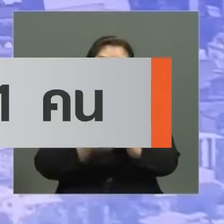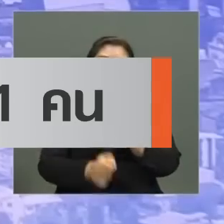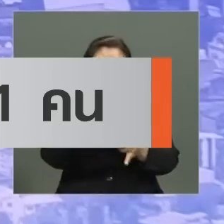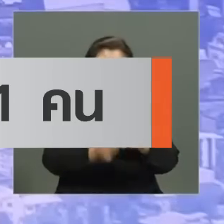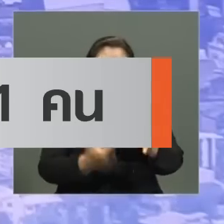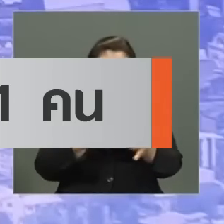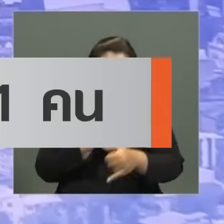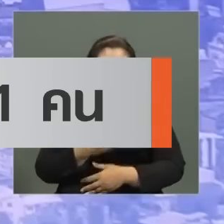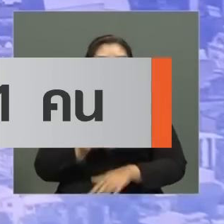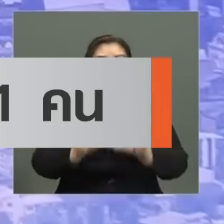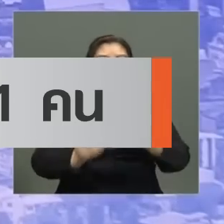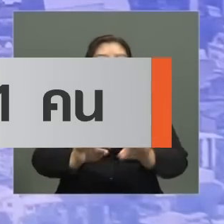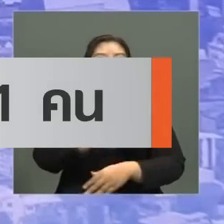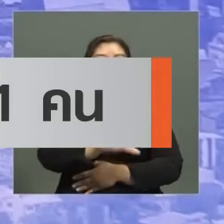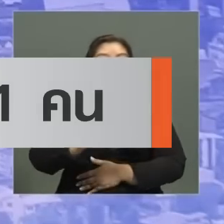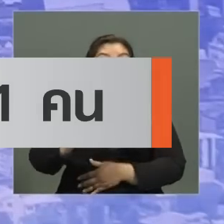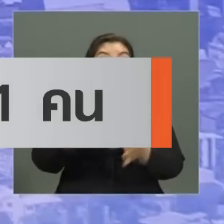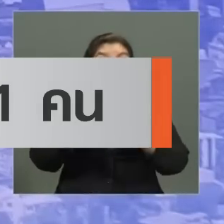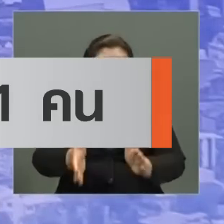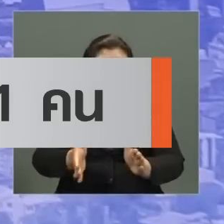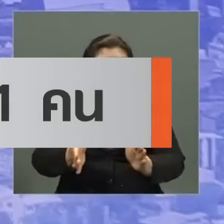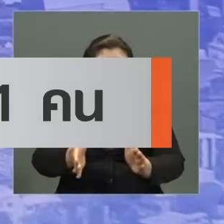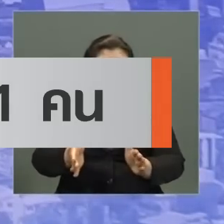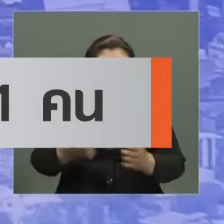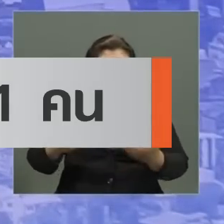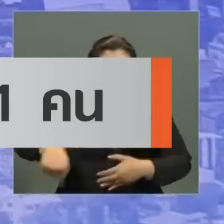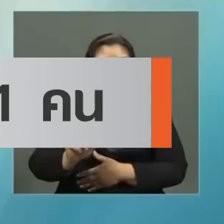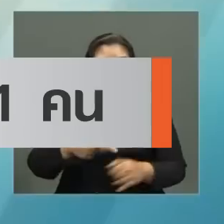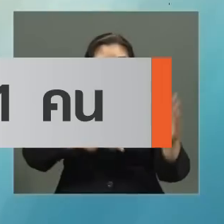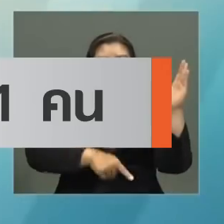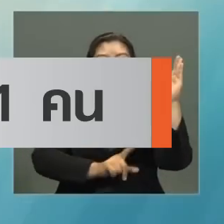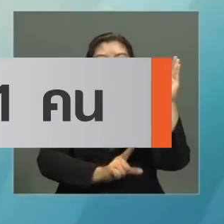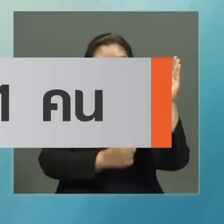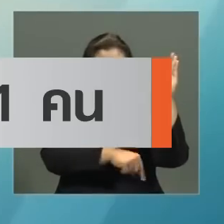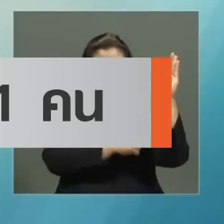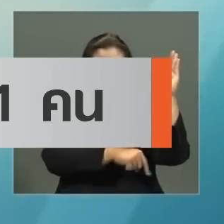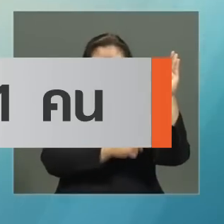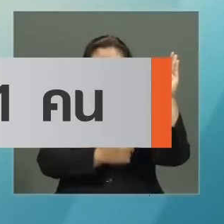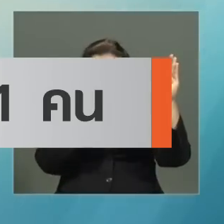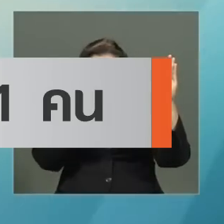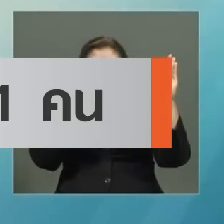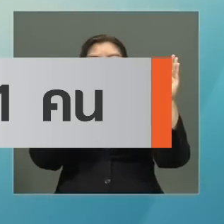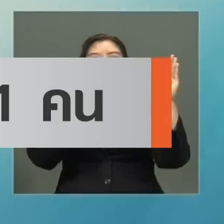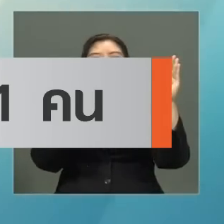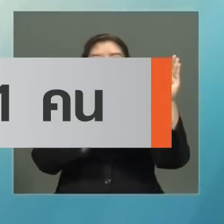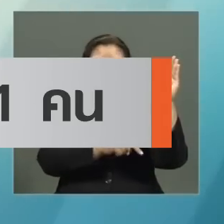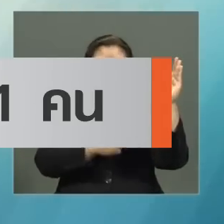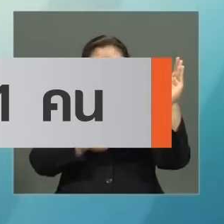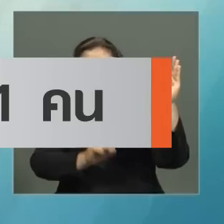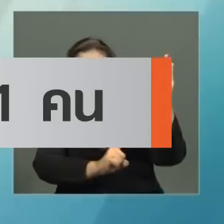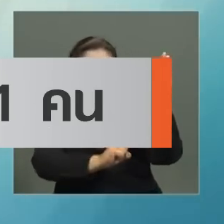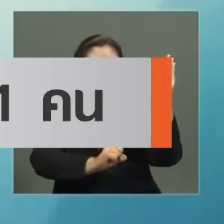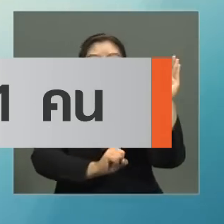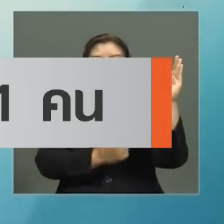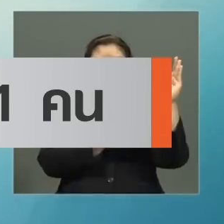ครับเป็นกลุ่มเสี่ยงและมีประวัติสัมผัสผู้ป่วยก่อนหน้านี้ทั้งหมดแล้วก็มีเด็กอายุ9เดือนรวมอยู่ด้วยซึ่งในพื้น